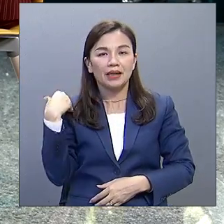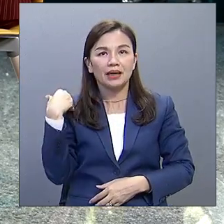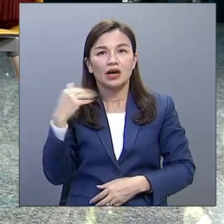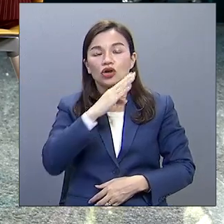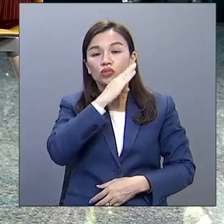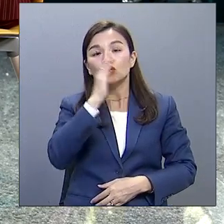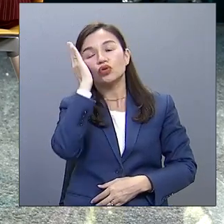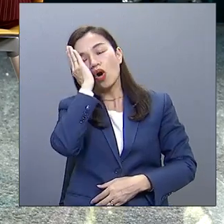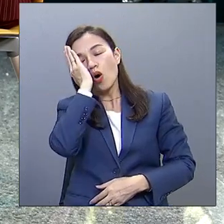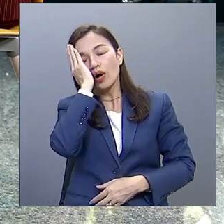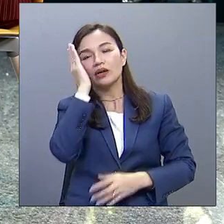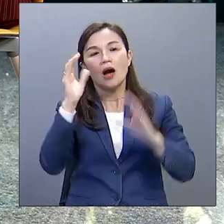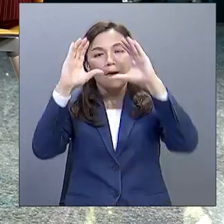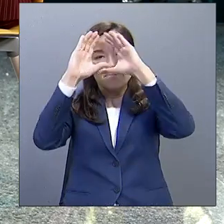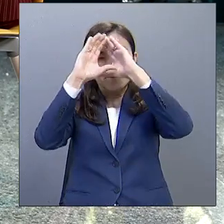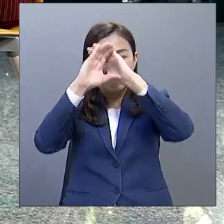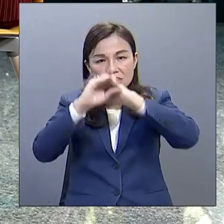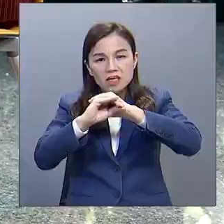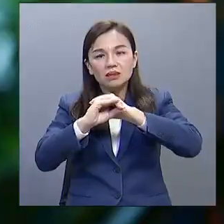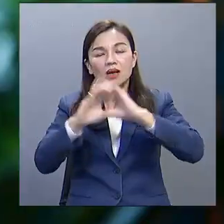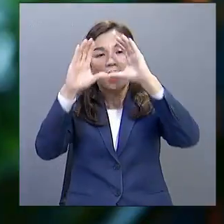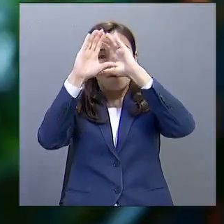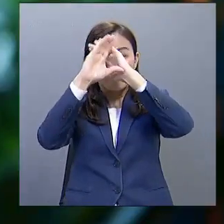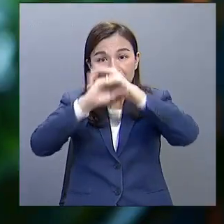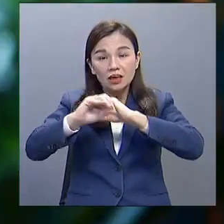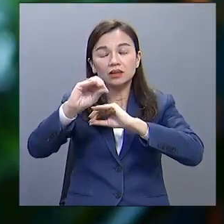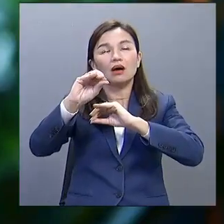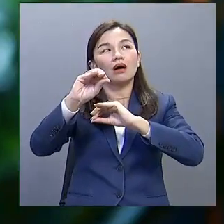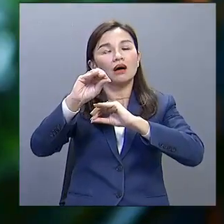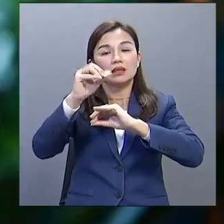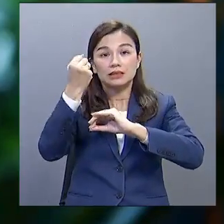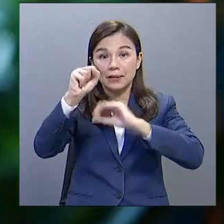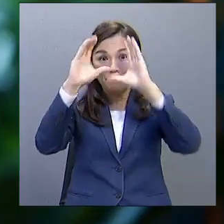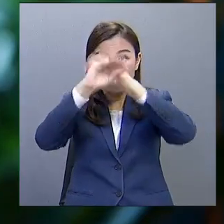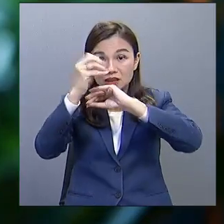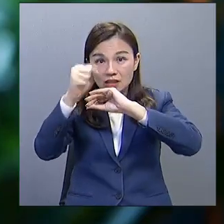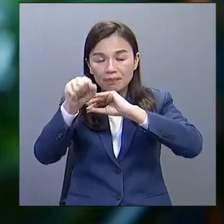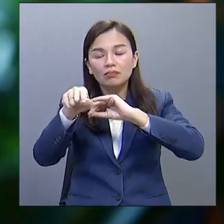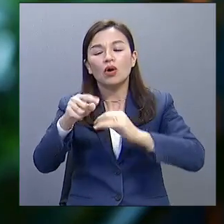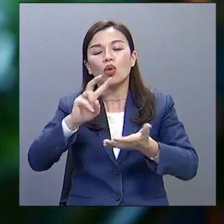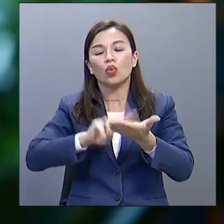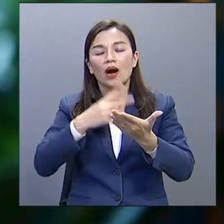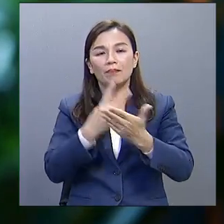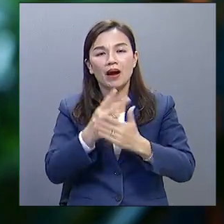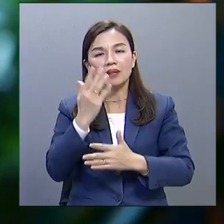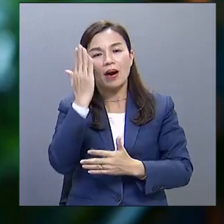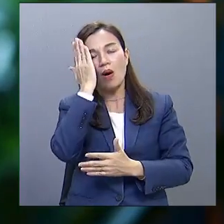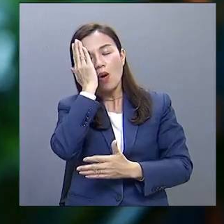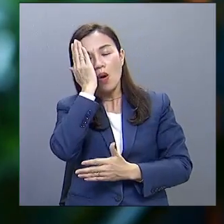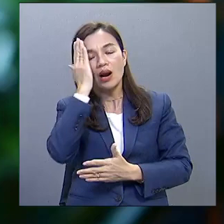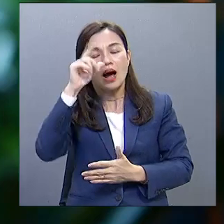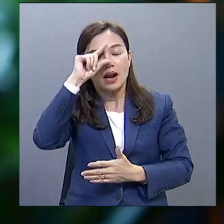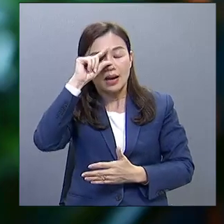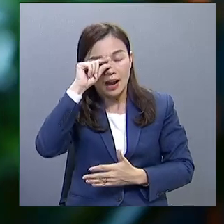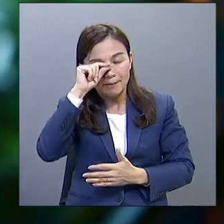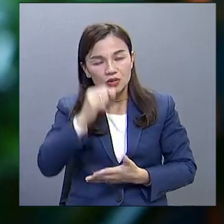านอนประมาณสัก4ทุ่มก็จะมีฮอร์โมนที่ชื่อเรื่องโกรทฮอร์โมนก็เป็นฮอร์โมนที่ช่วยซ่อมแซมร่างกายช่วยในการสร้างกล้ามเนื้อฮอร์โมน